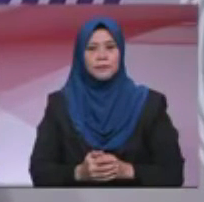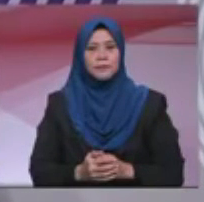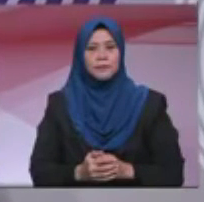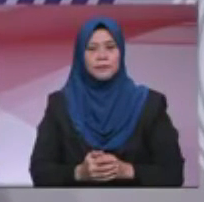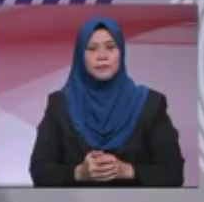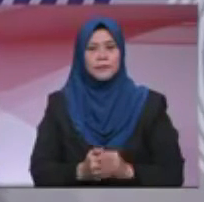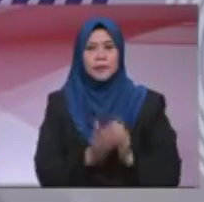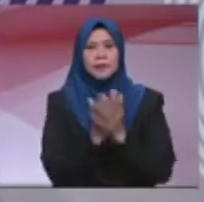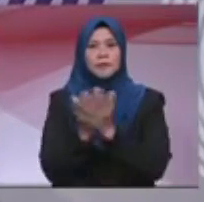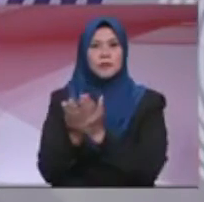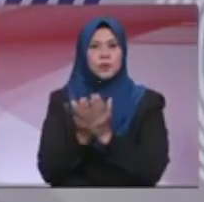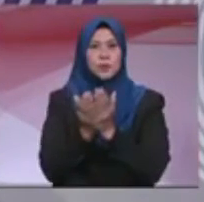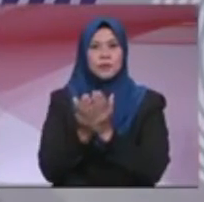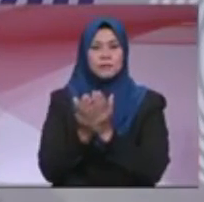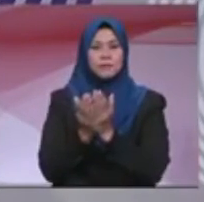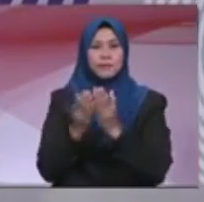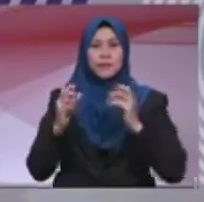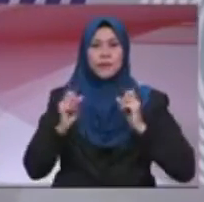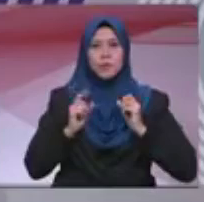sekolah swasta.